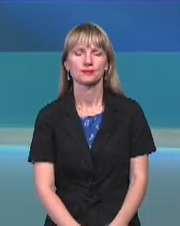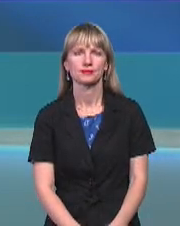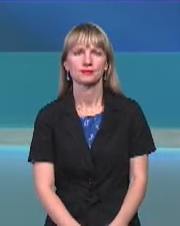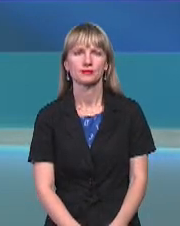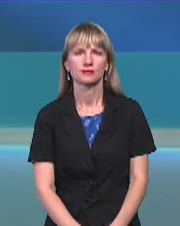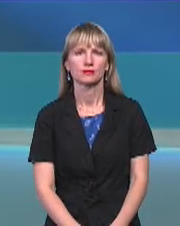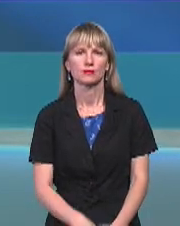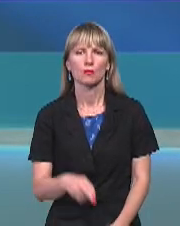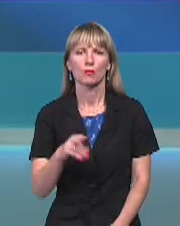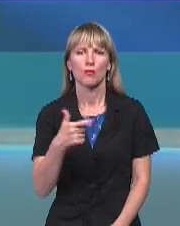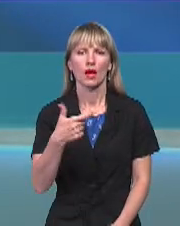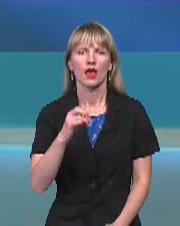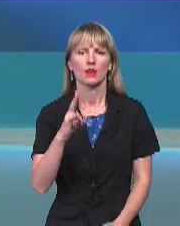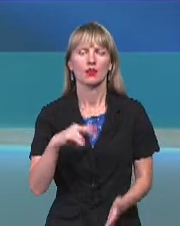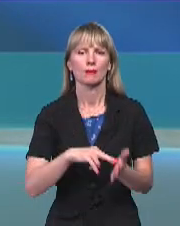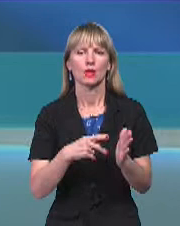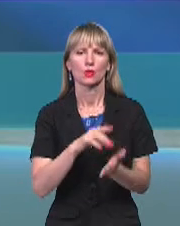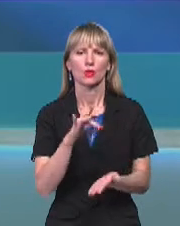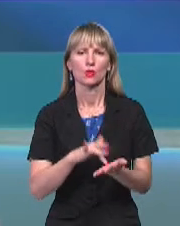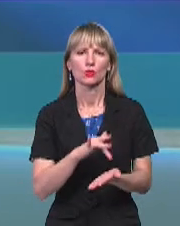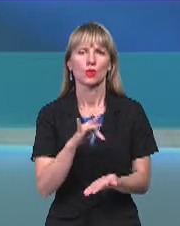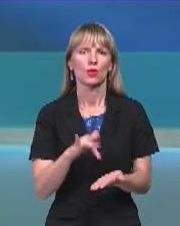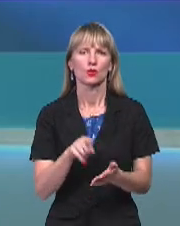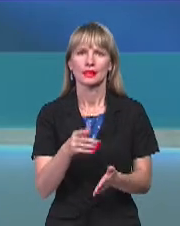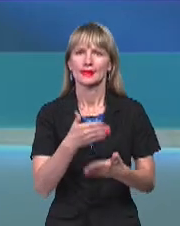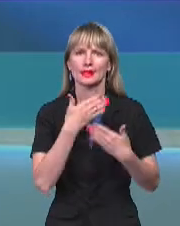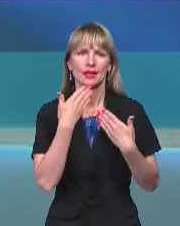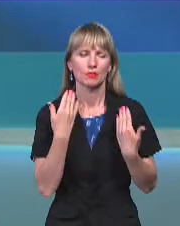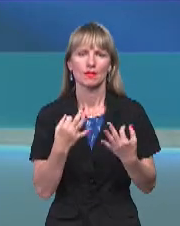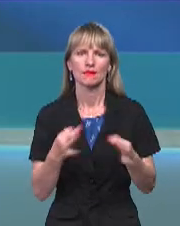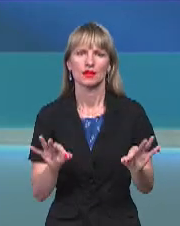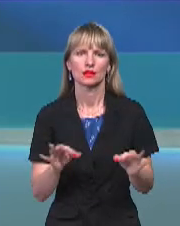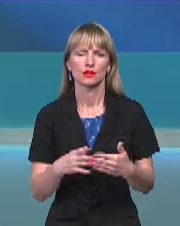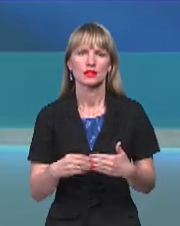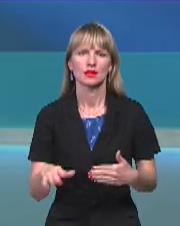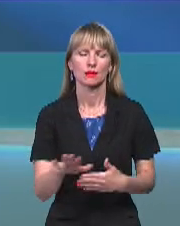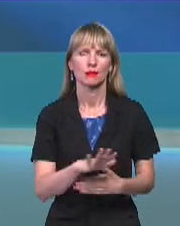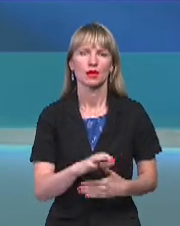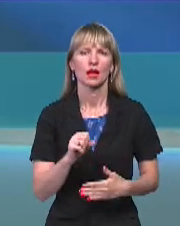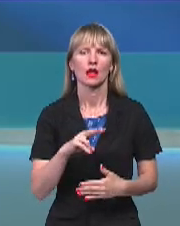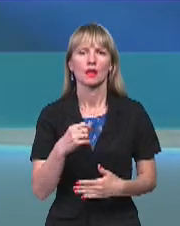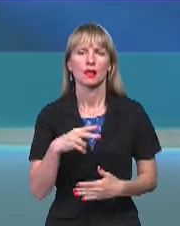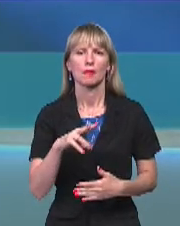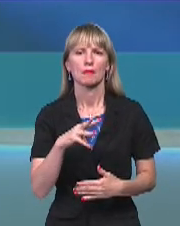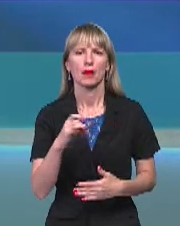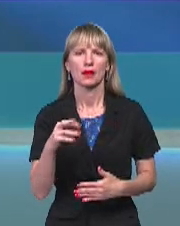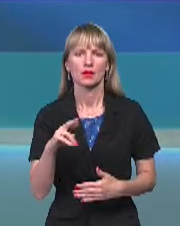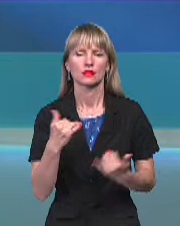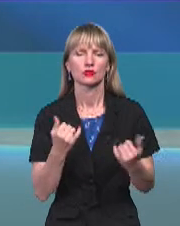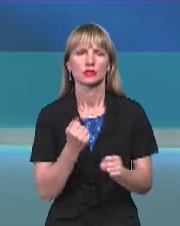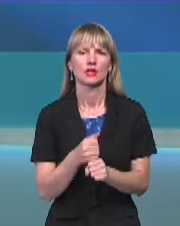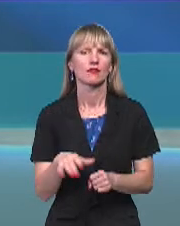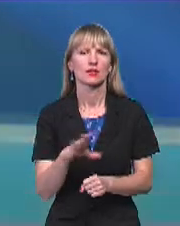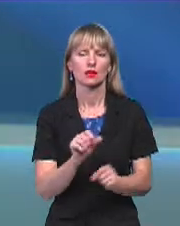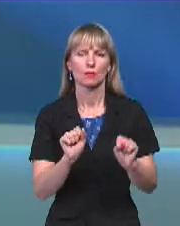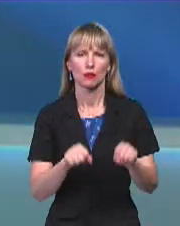По генплану міста, міста його, її нема, вільної землі. Але мерія зараз робить все